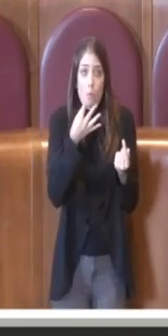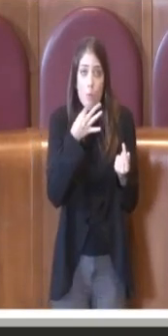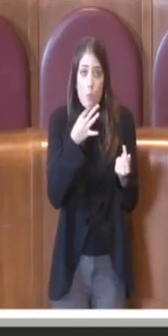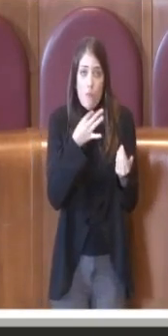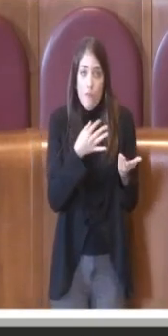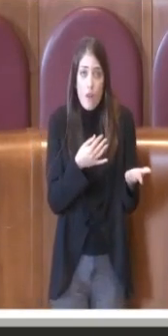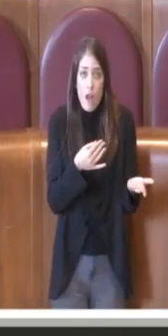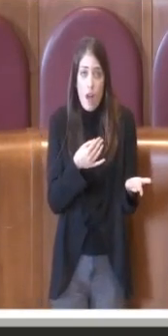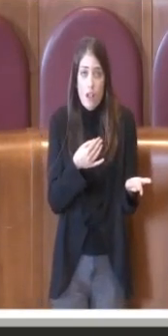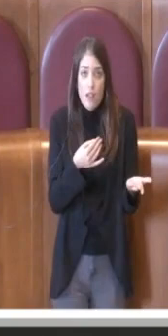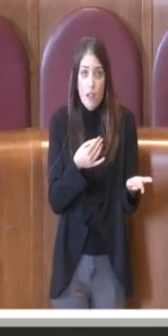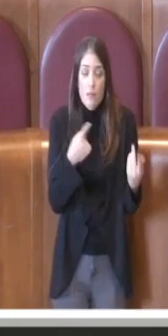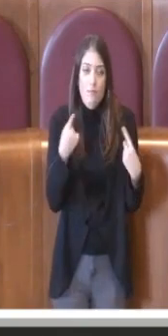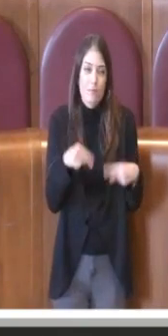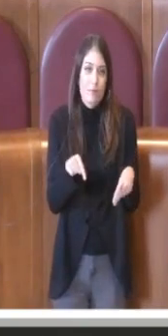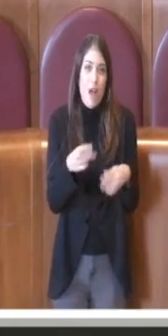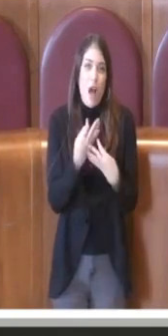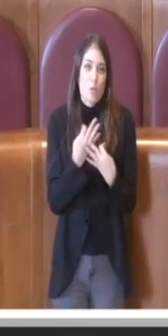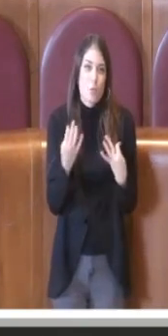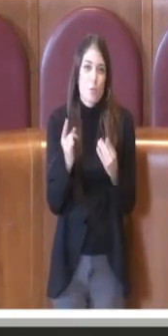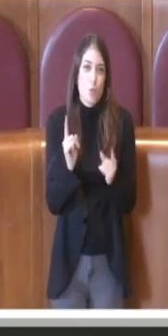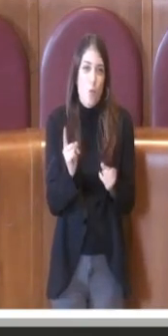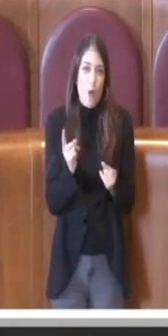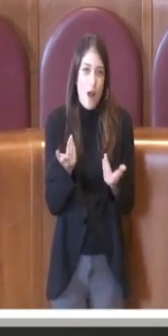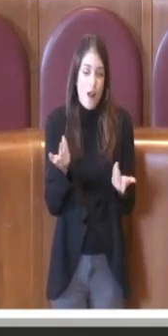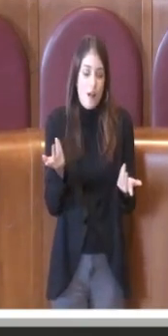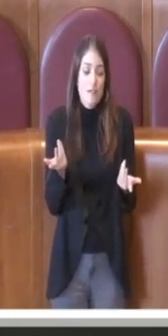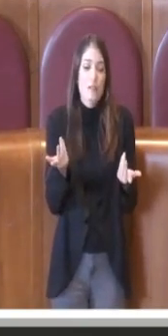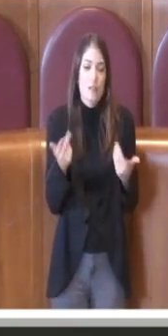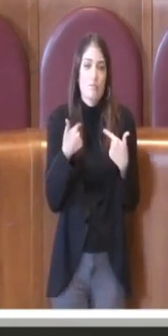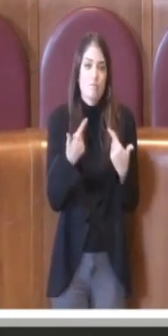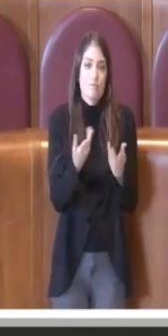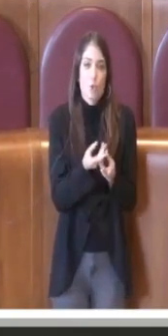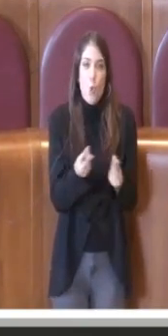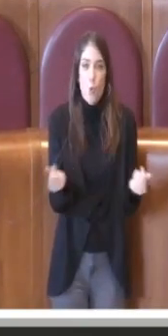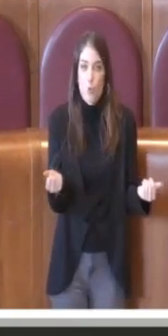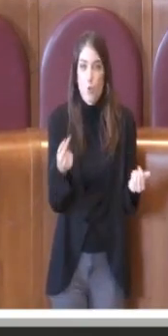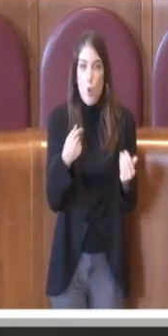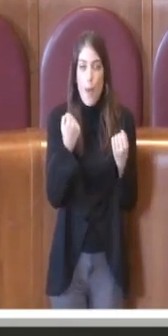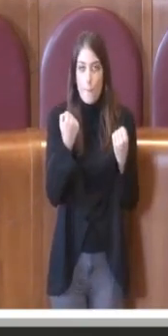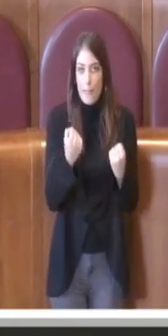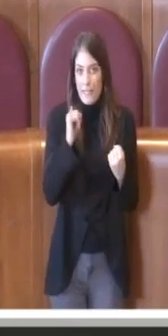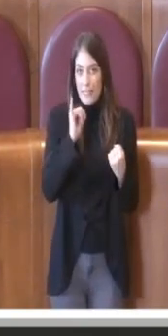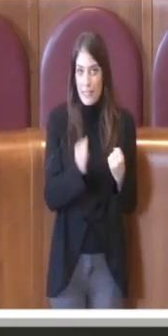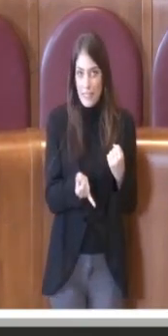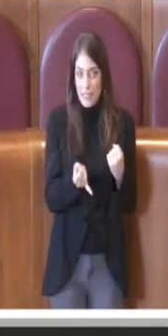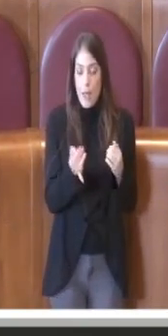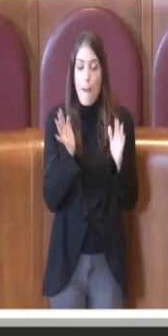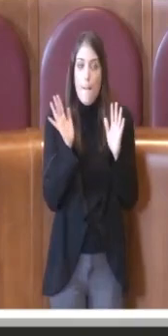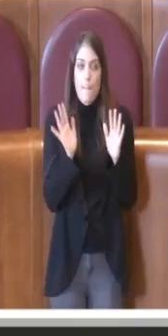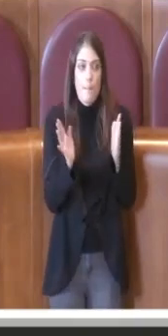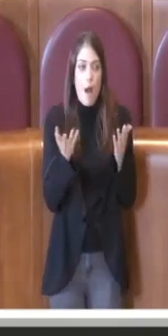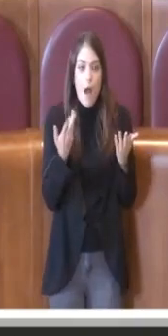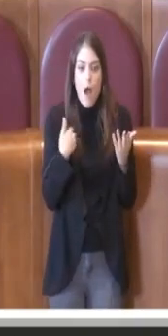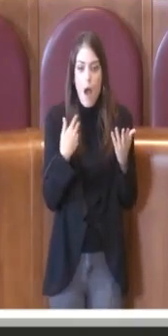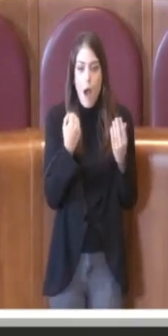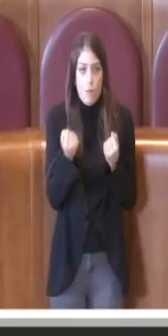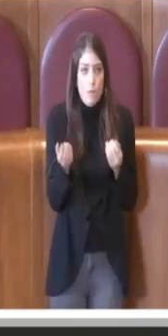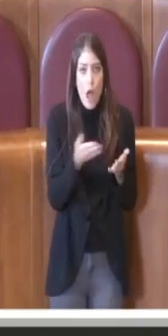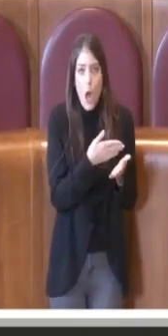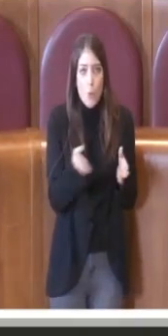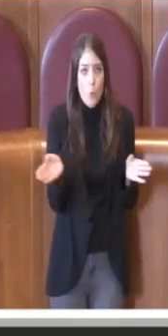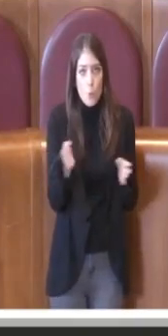permettere. Allora è giusto dare una soluzione abitativa, ma non con le modalità descritte in questa